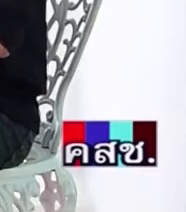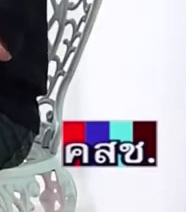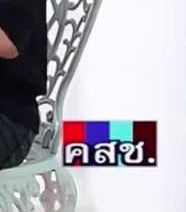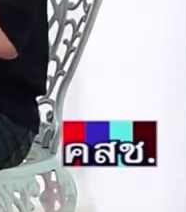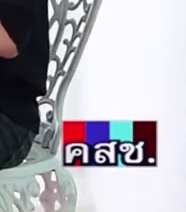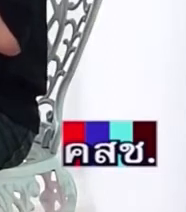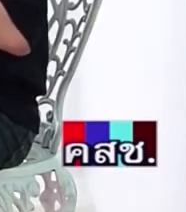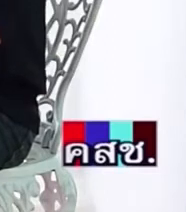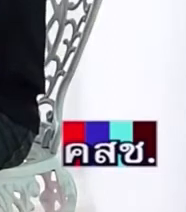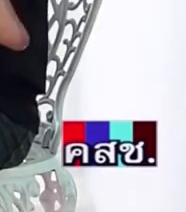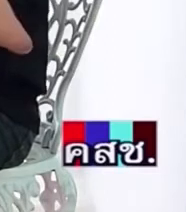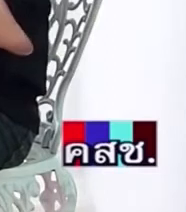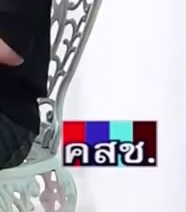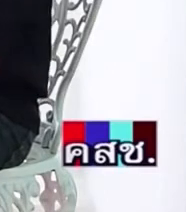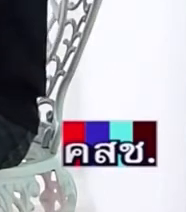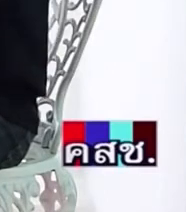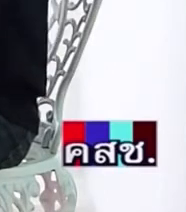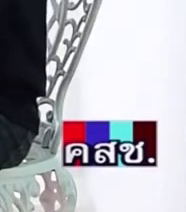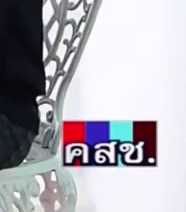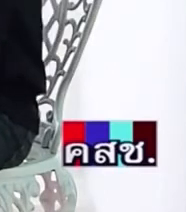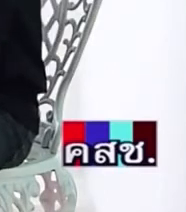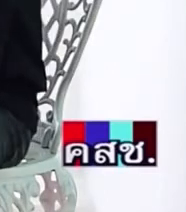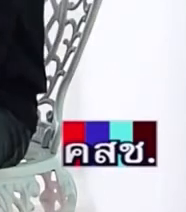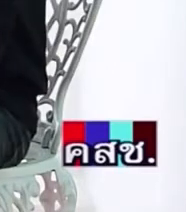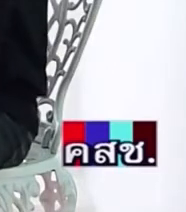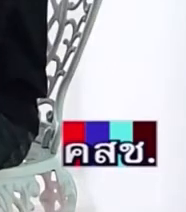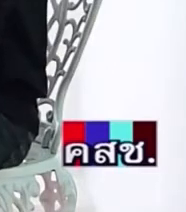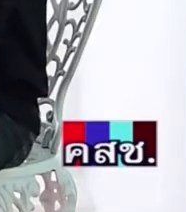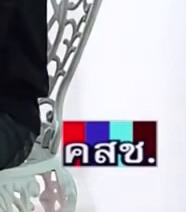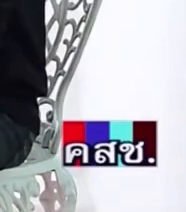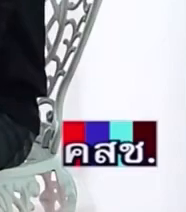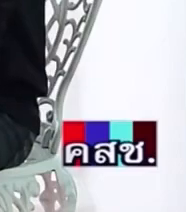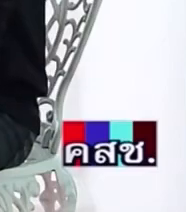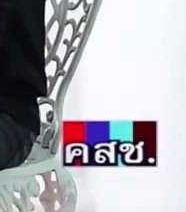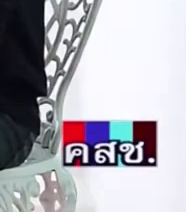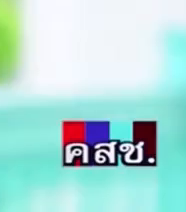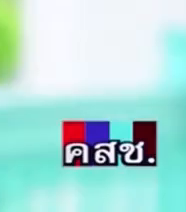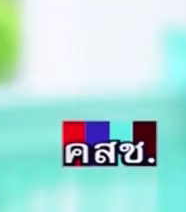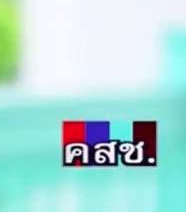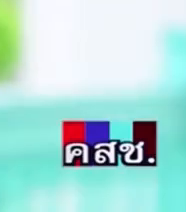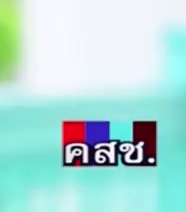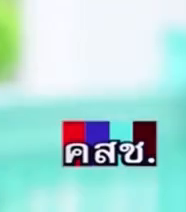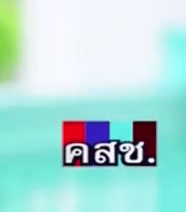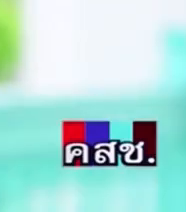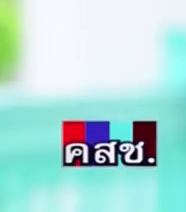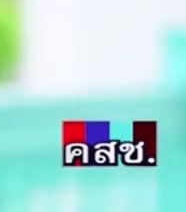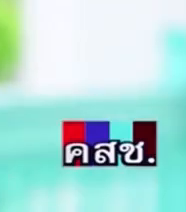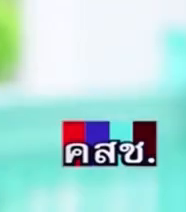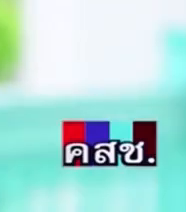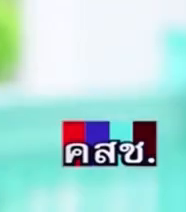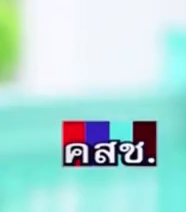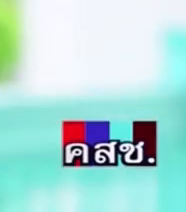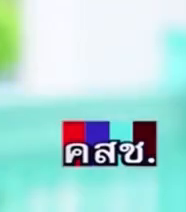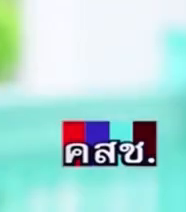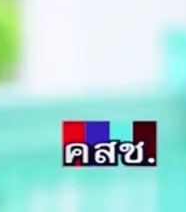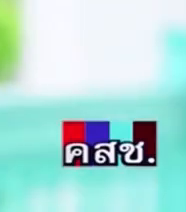ดไหนยังไงเชื่อมโยงกันหมดทั่วโลกแล้วหรือยังครับ ครับก็ต้องขออนุญาตเรียนว่าถ้าเป็นของเราเองเนี่ยก็มีด้วยกัน7เส้นทางเส้น